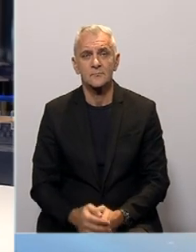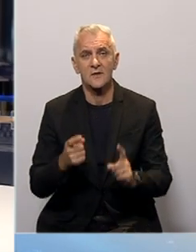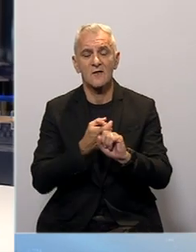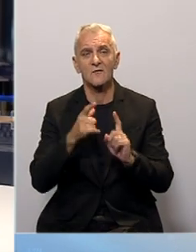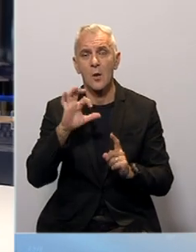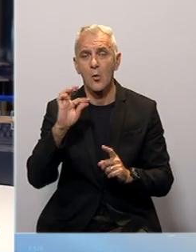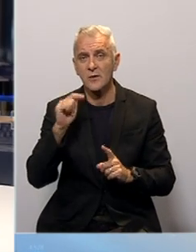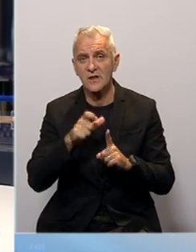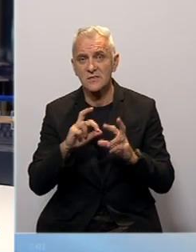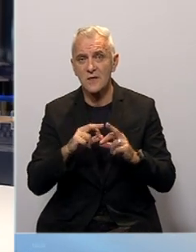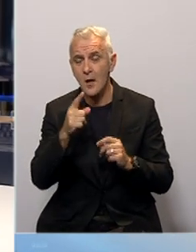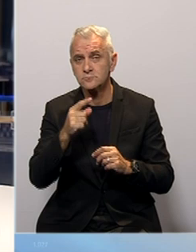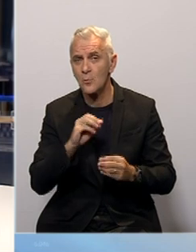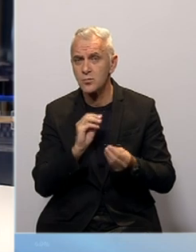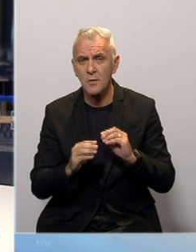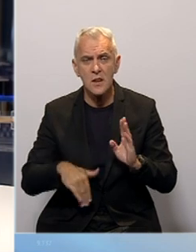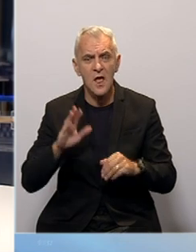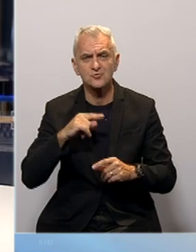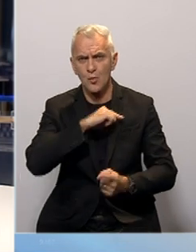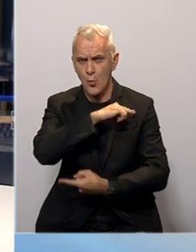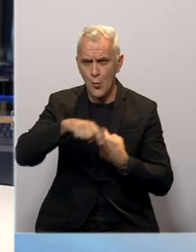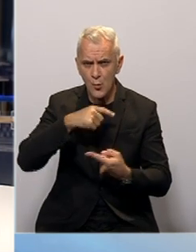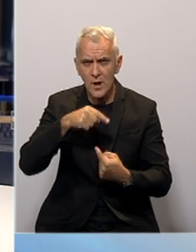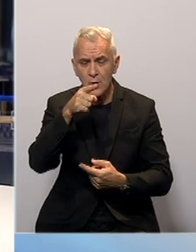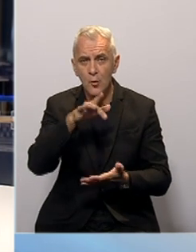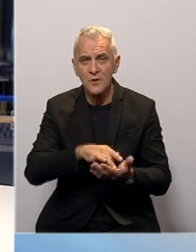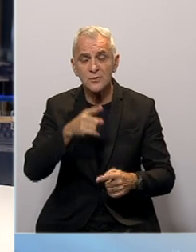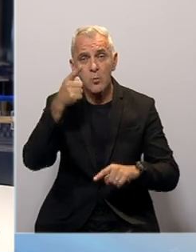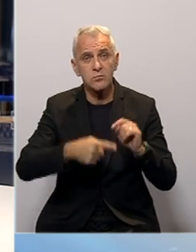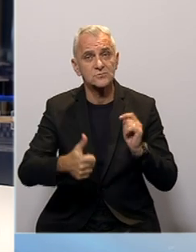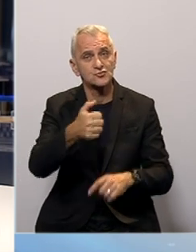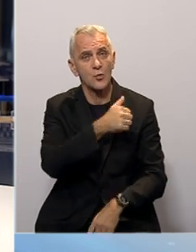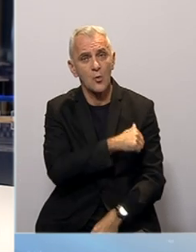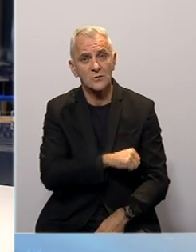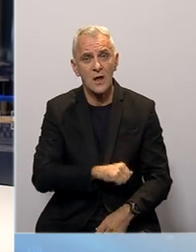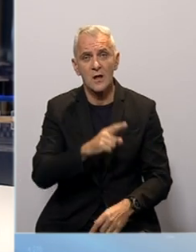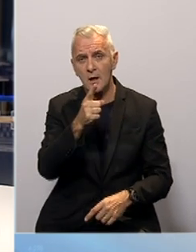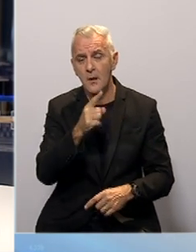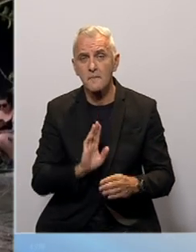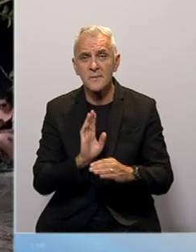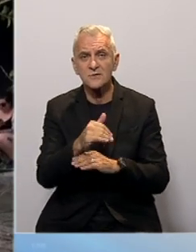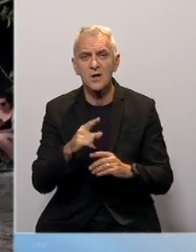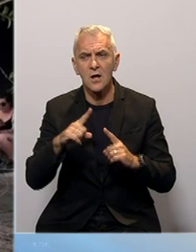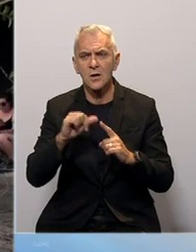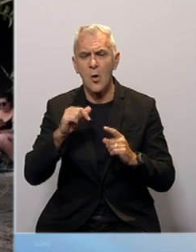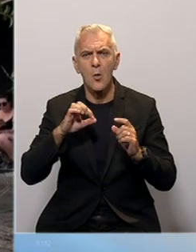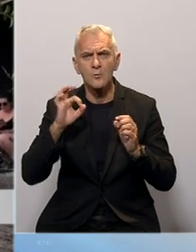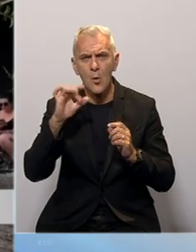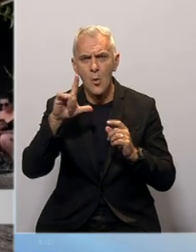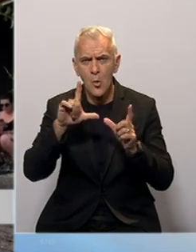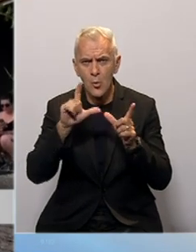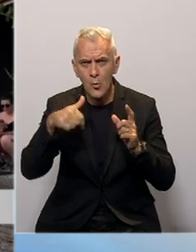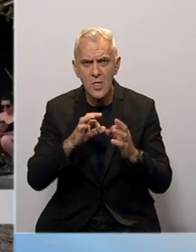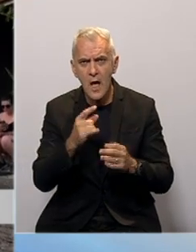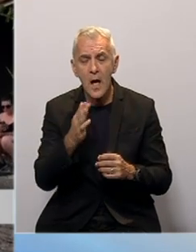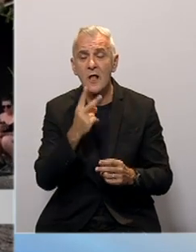Florida se suočava s posljedicama najjačeg uragana na tom području u posljednjih 100 godina. Idalija je prešla u tropsku oluju, ali i dalje je prijetnja za